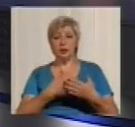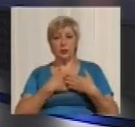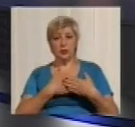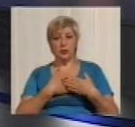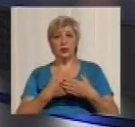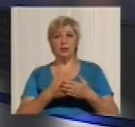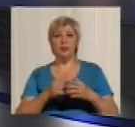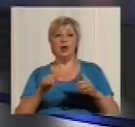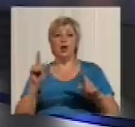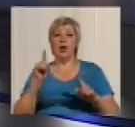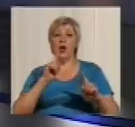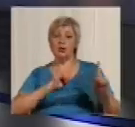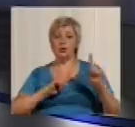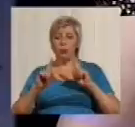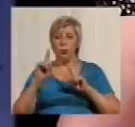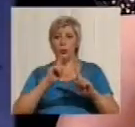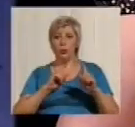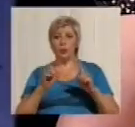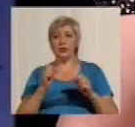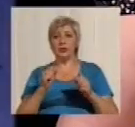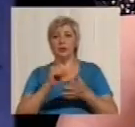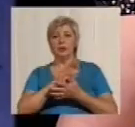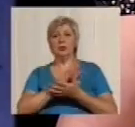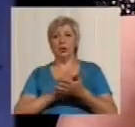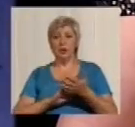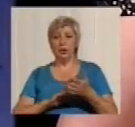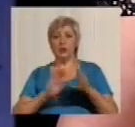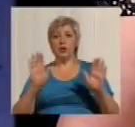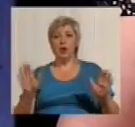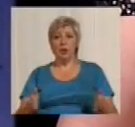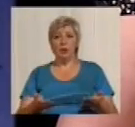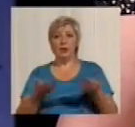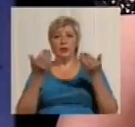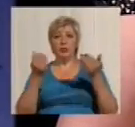так? Ну, так. Да. Ну, далі піднімати